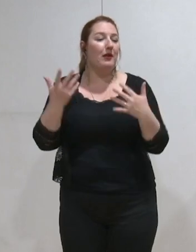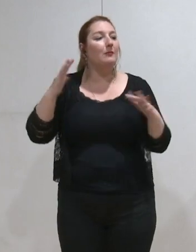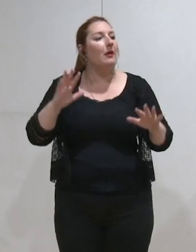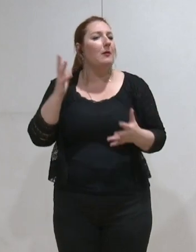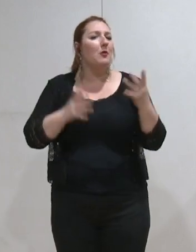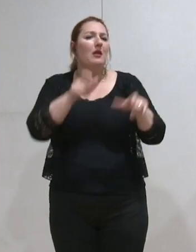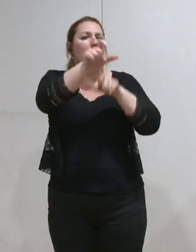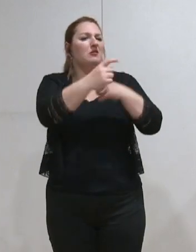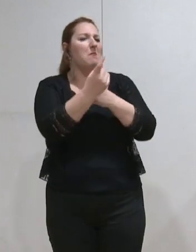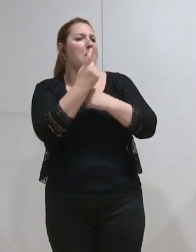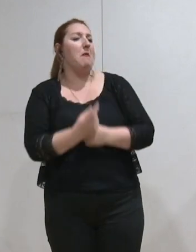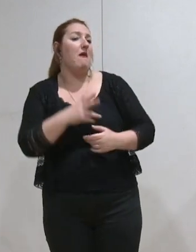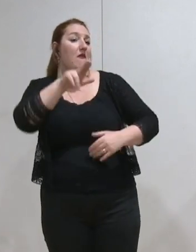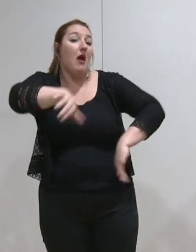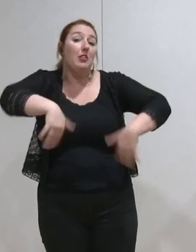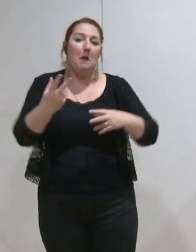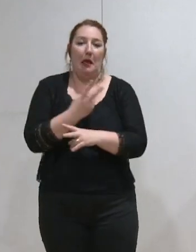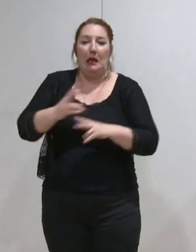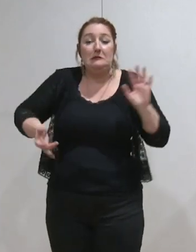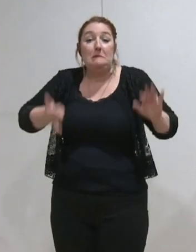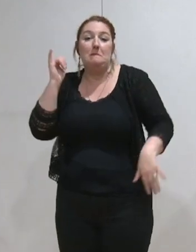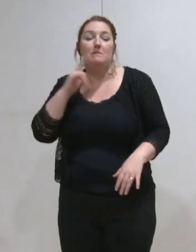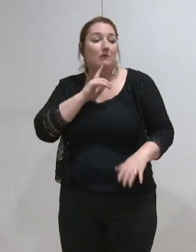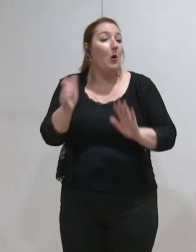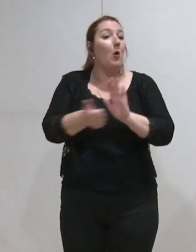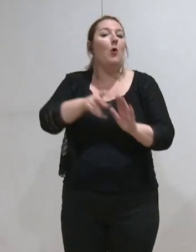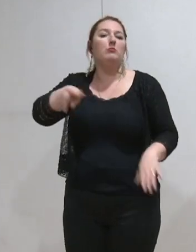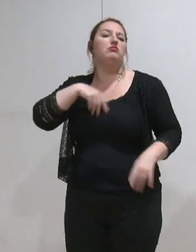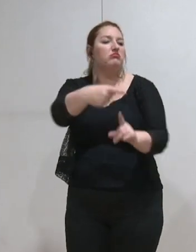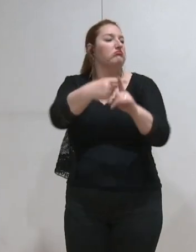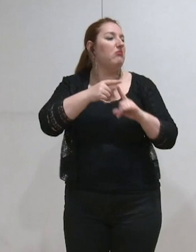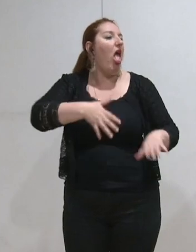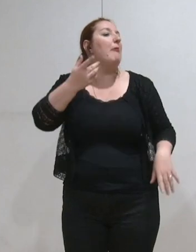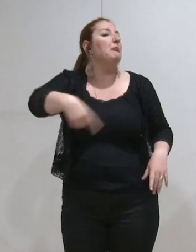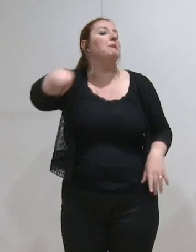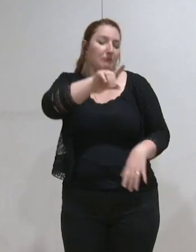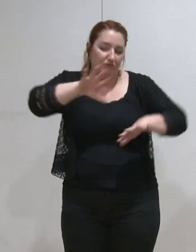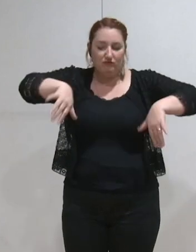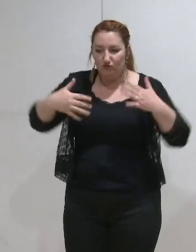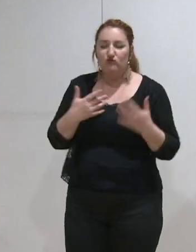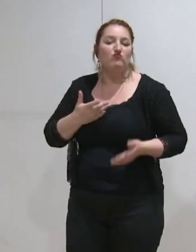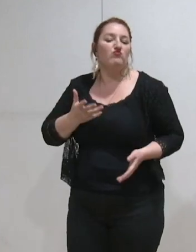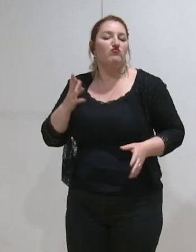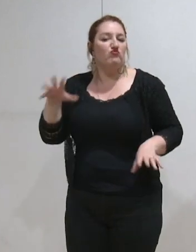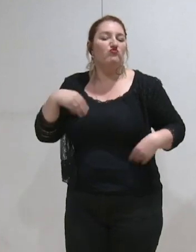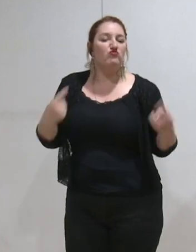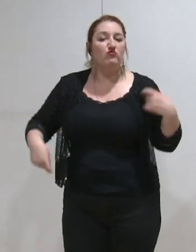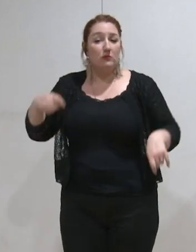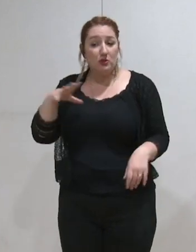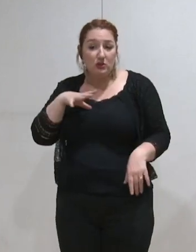incendier par certains mais tant pis j'en prend risque je suis là pour ça dans cette assemblée il y a aussi des gens qui apprécient d'être un peu